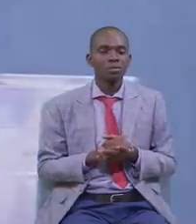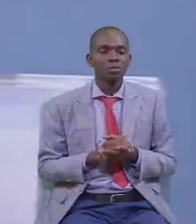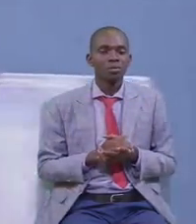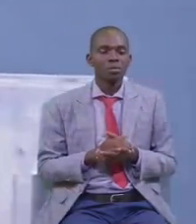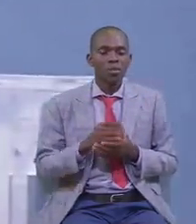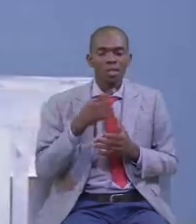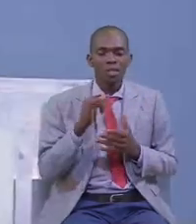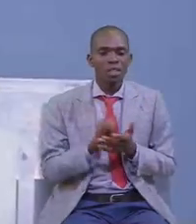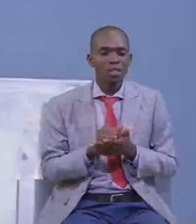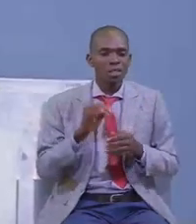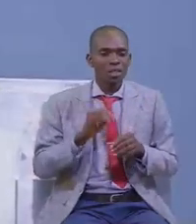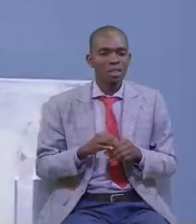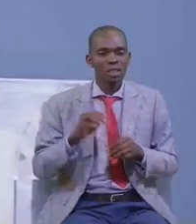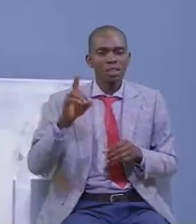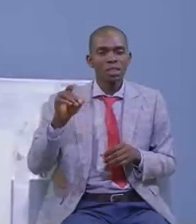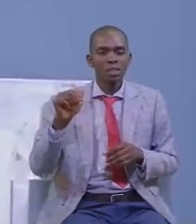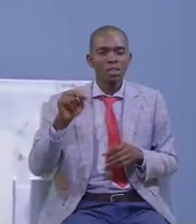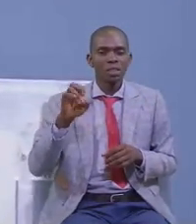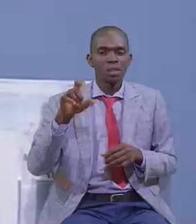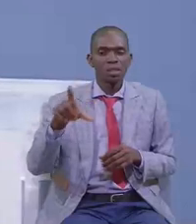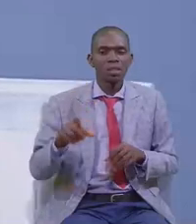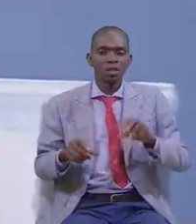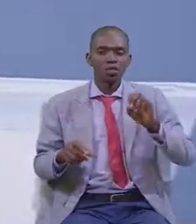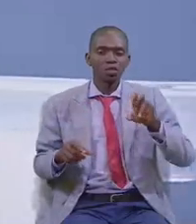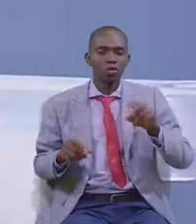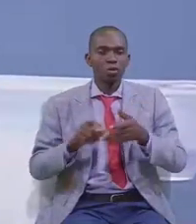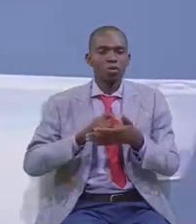En Daniel 12, verset 3.